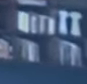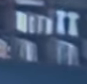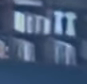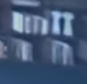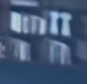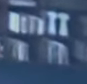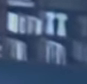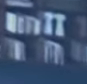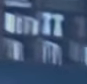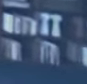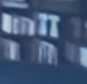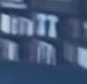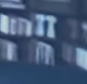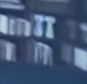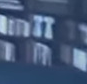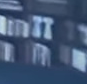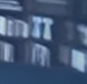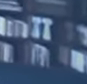222